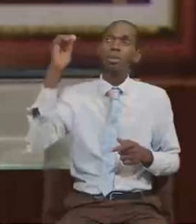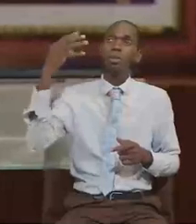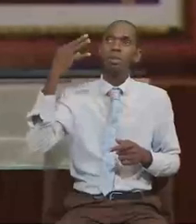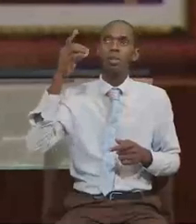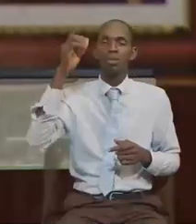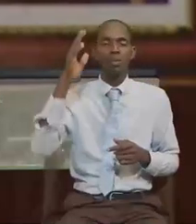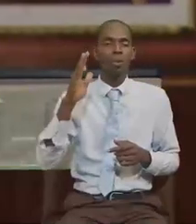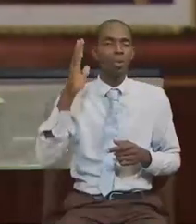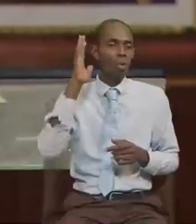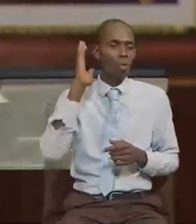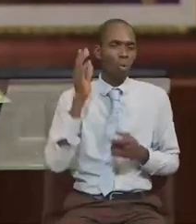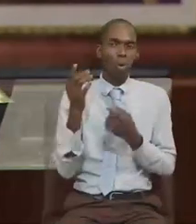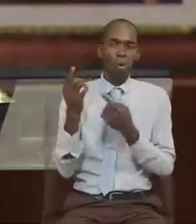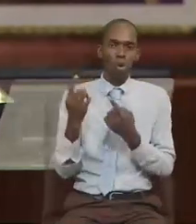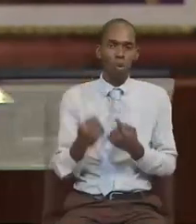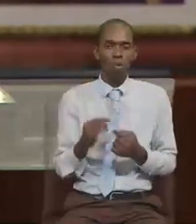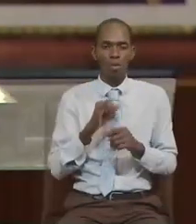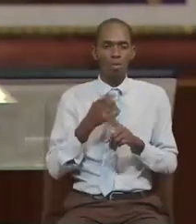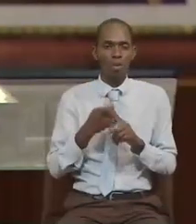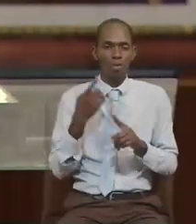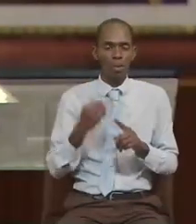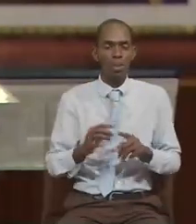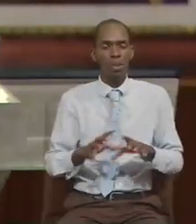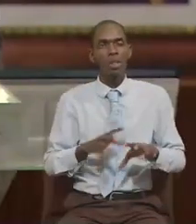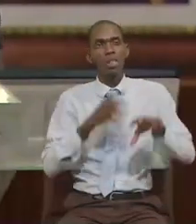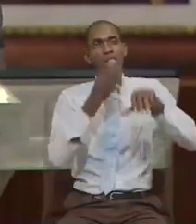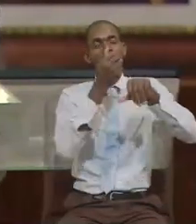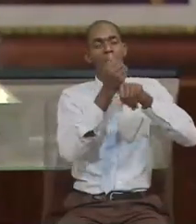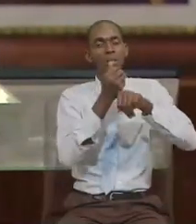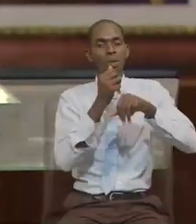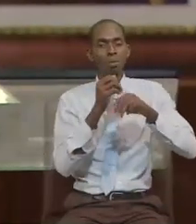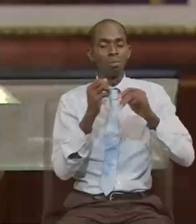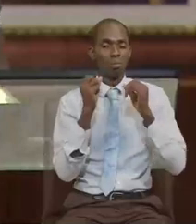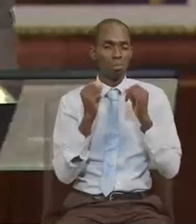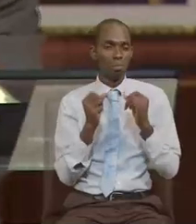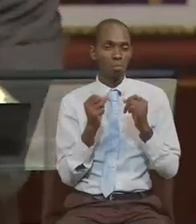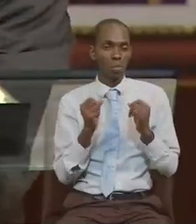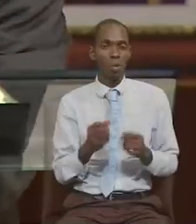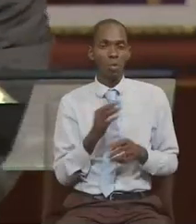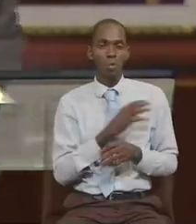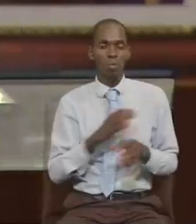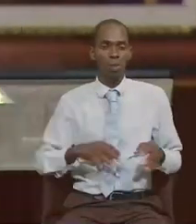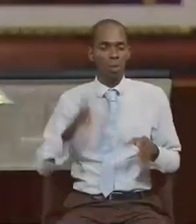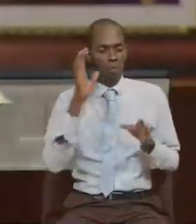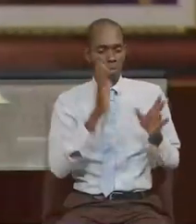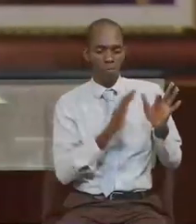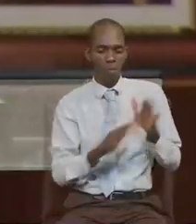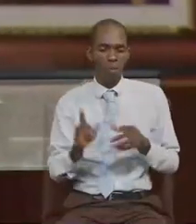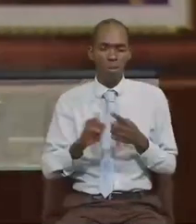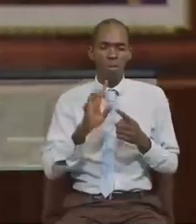venant de la puissance de résurrection de Christ va couler dans ta vie et tu seras